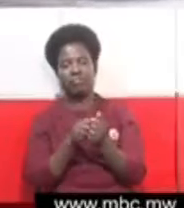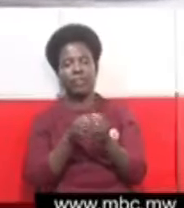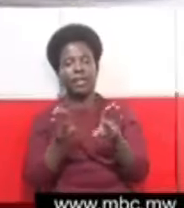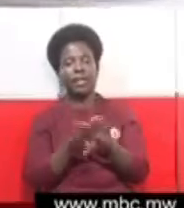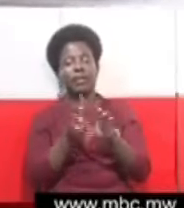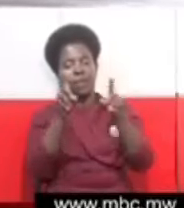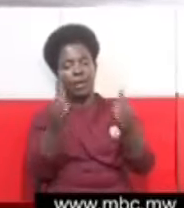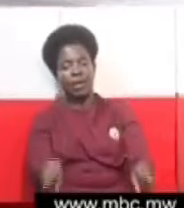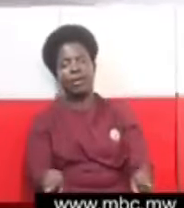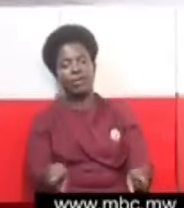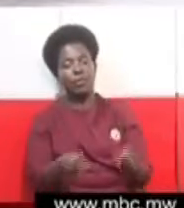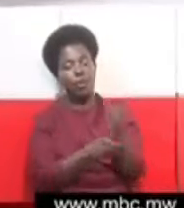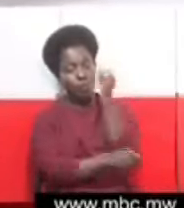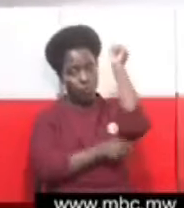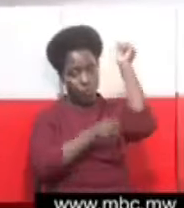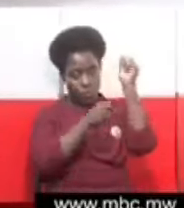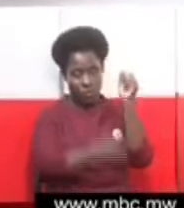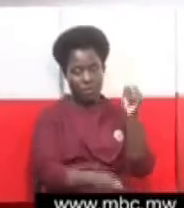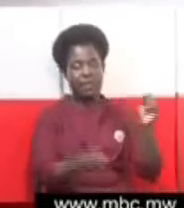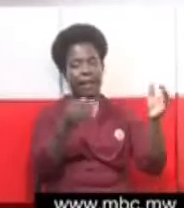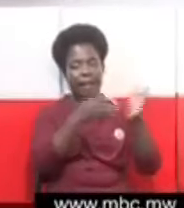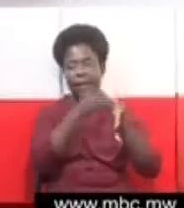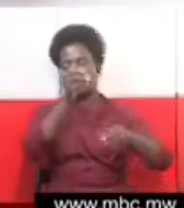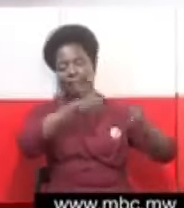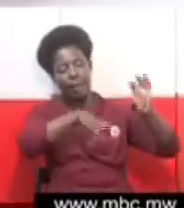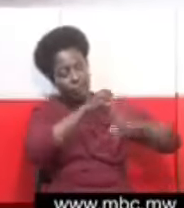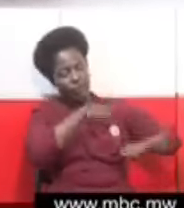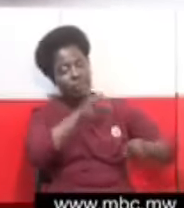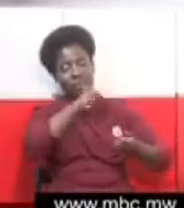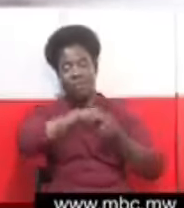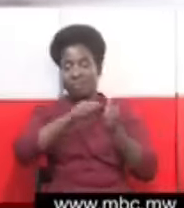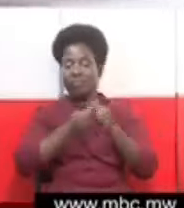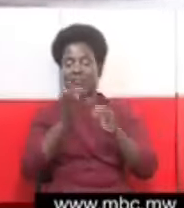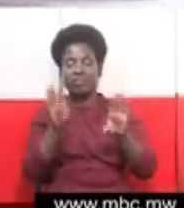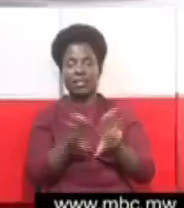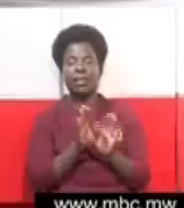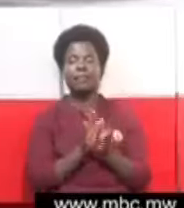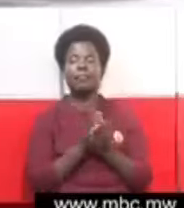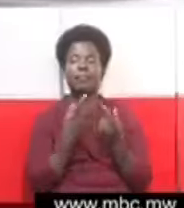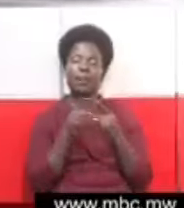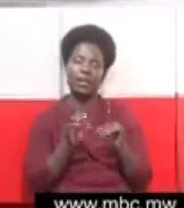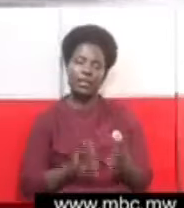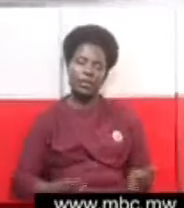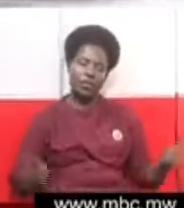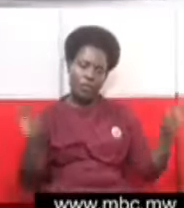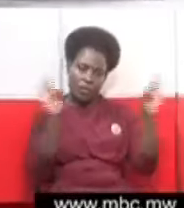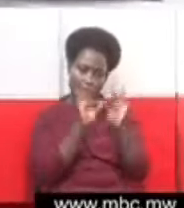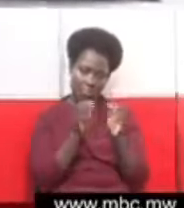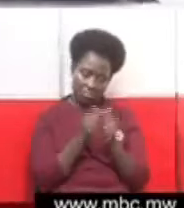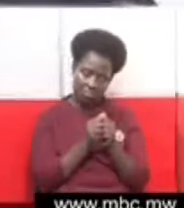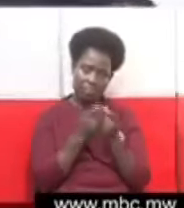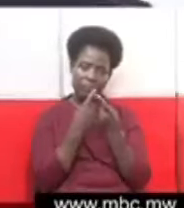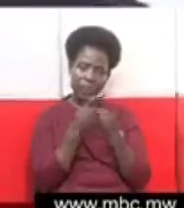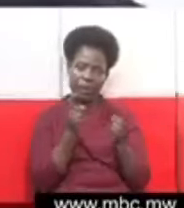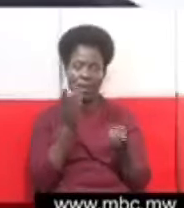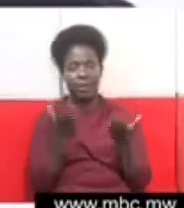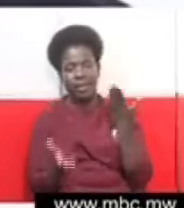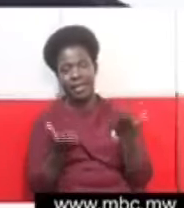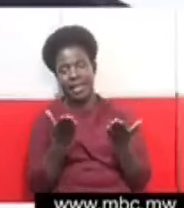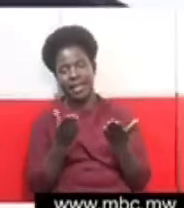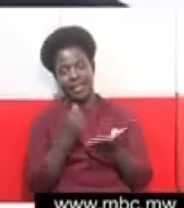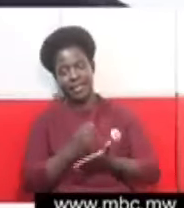kumuzi komanso madera a kutaona. So ndi zofunikira kwambiri komanso tikhoza kunena kuti zabwera mu nthawi